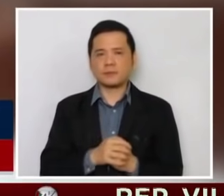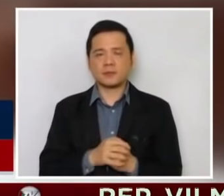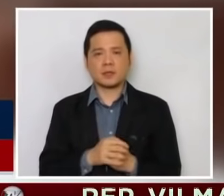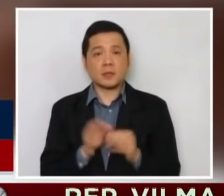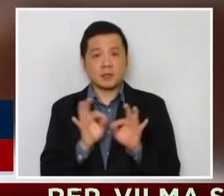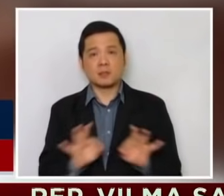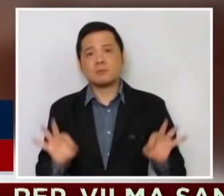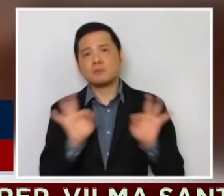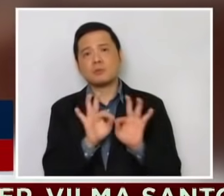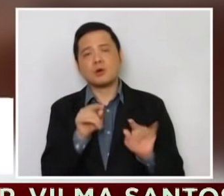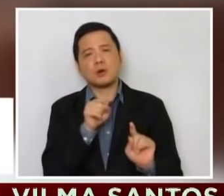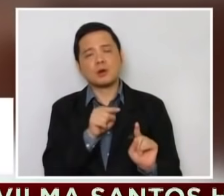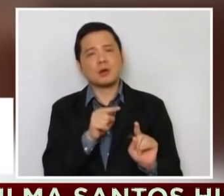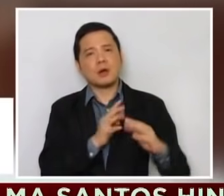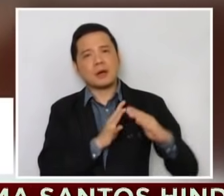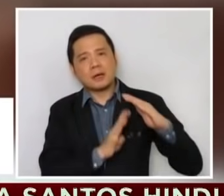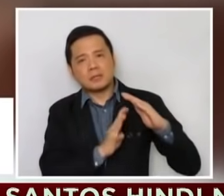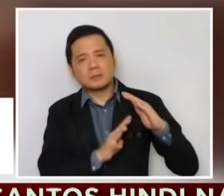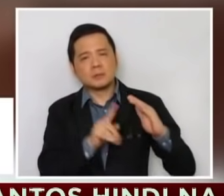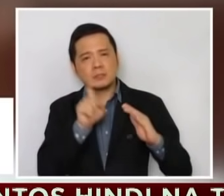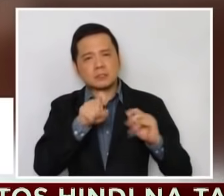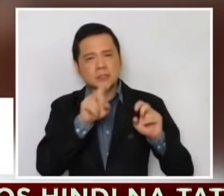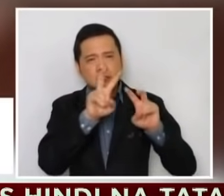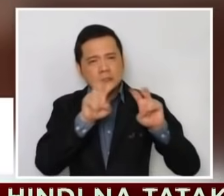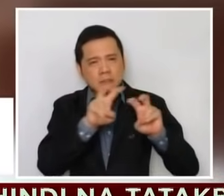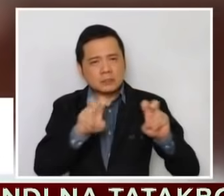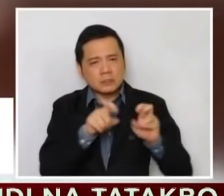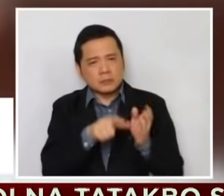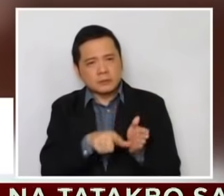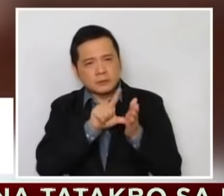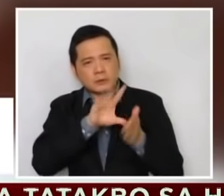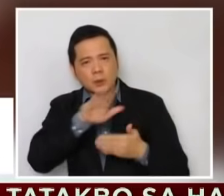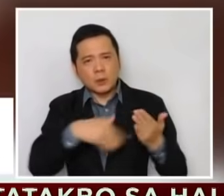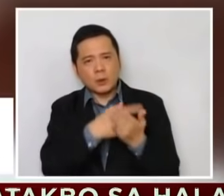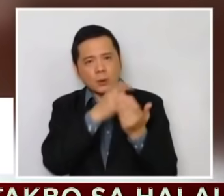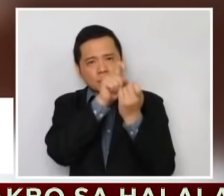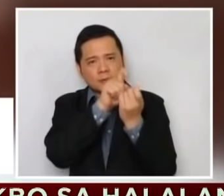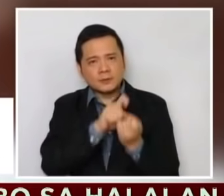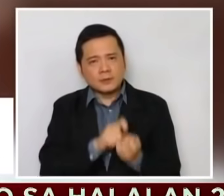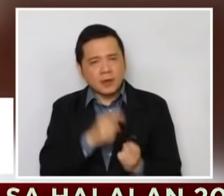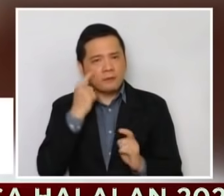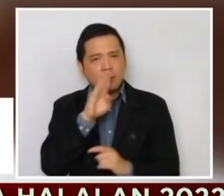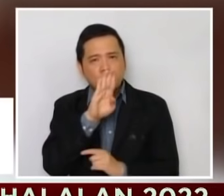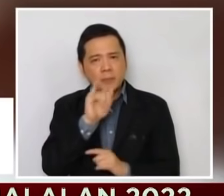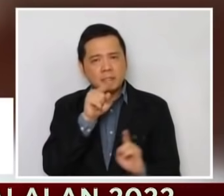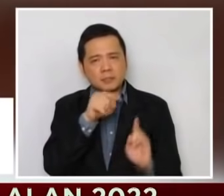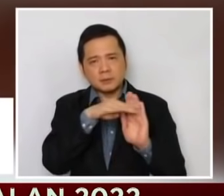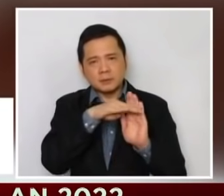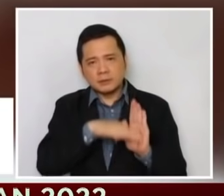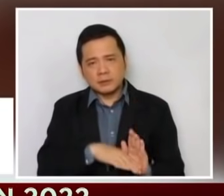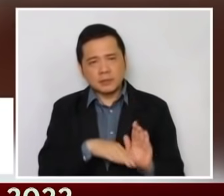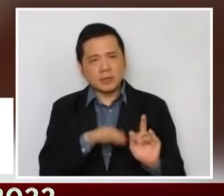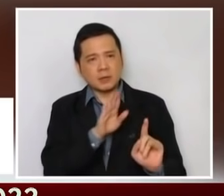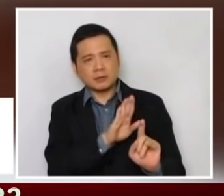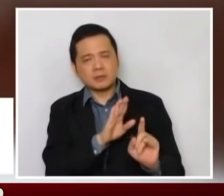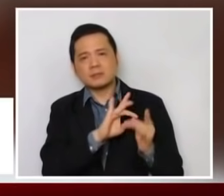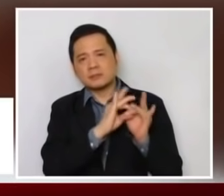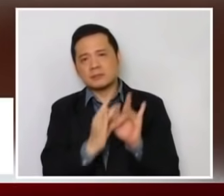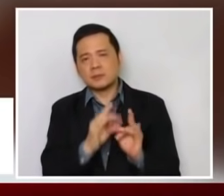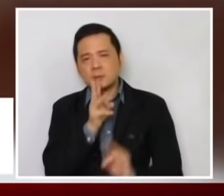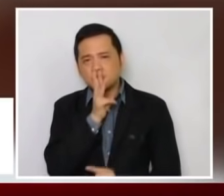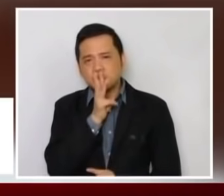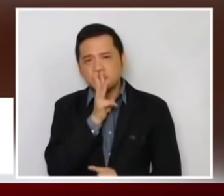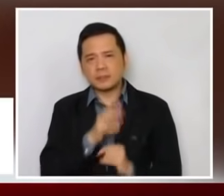na busisiin o reviewin maigi ang detalye ng pinopropose na tarifa sa tubig. Nang sa